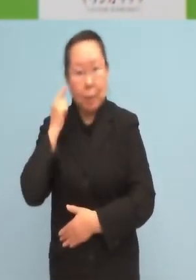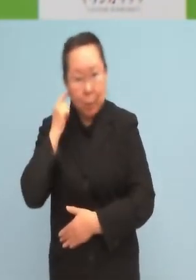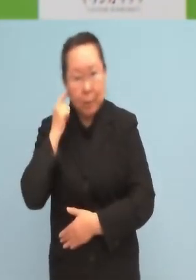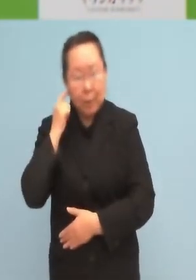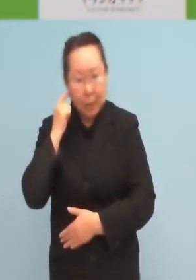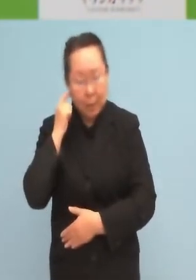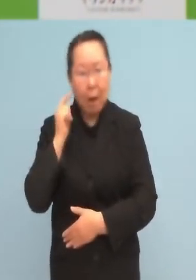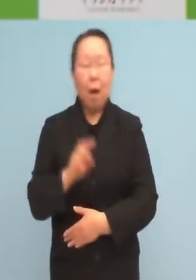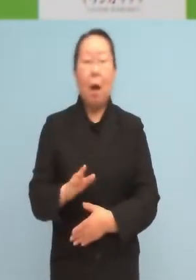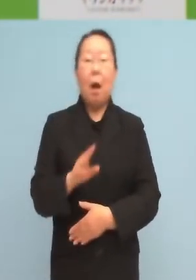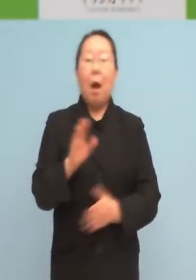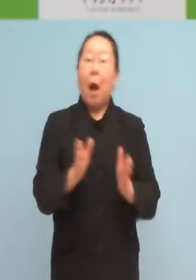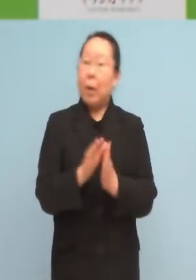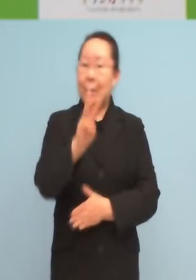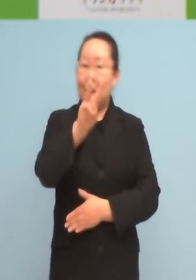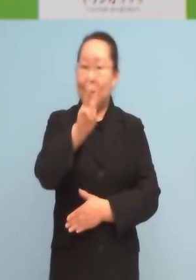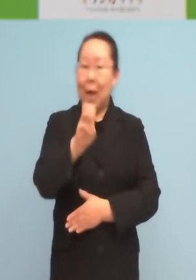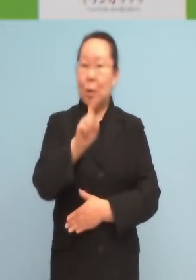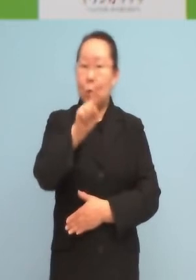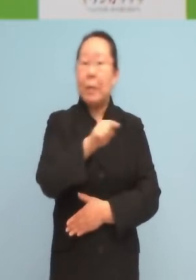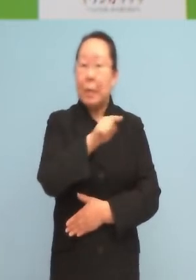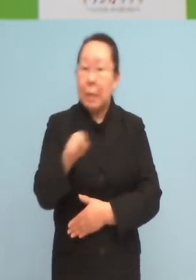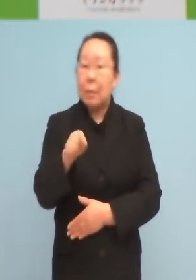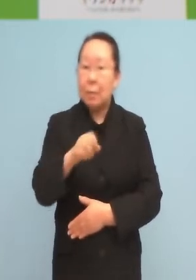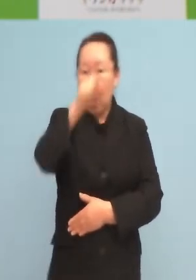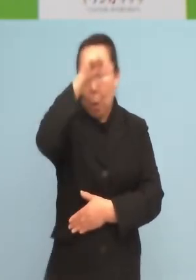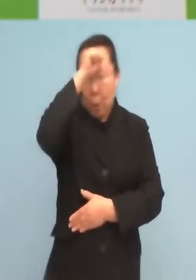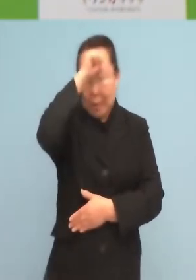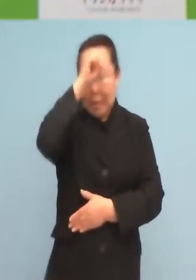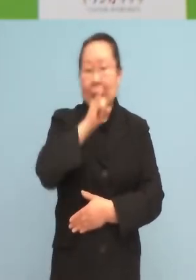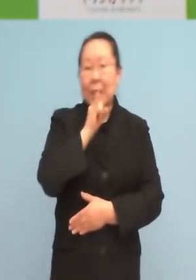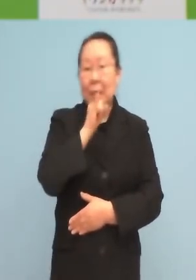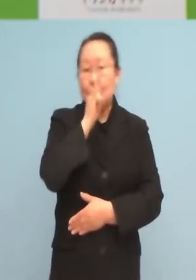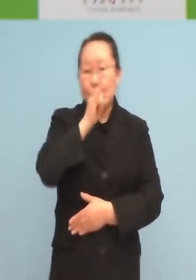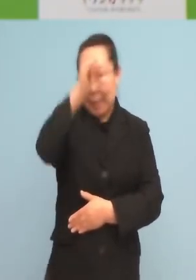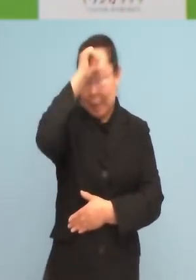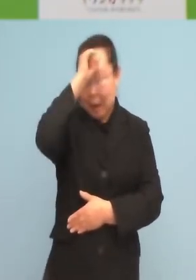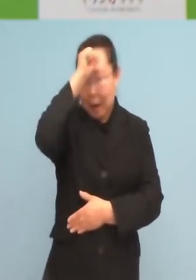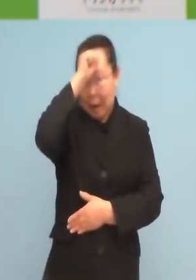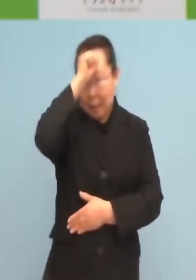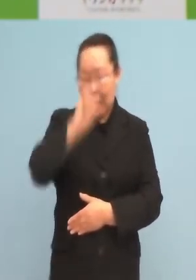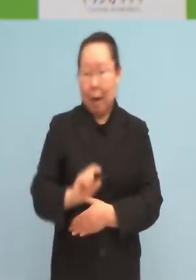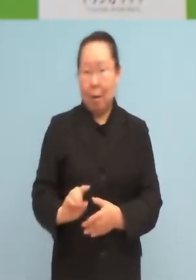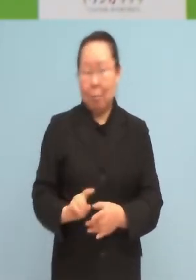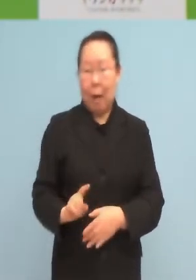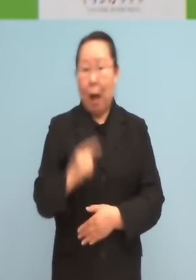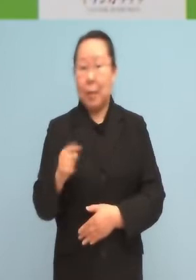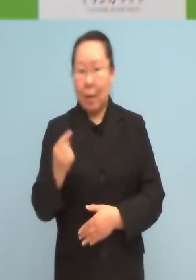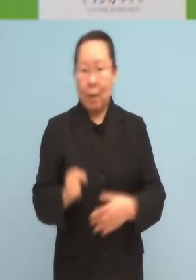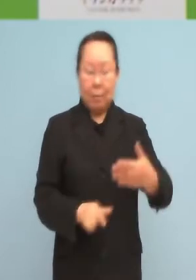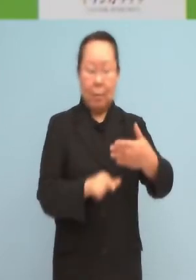31名にも上るインフルエンザ患者が発生をし、そして9日から16日までの間